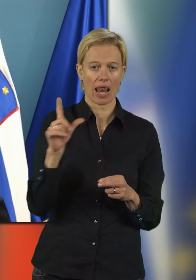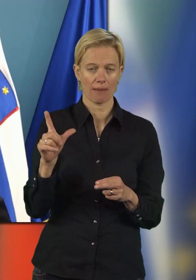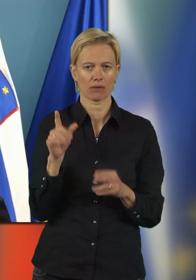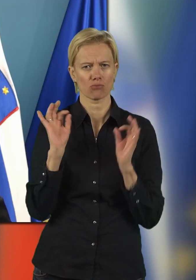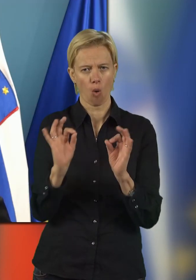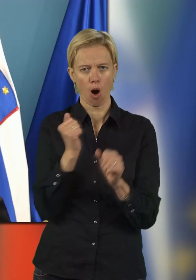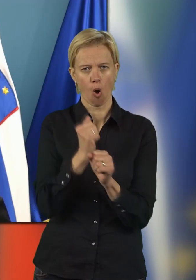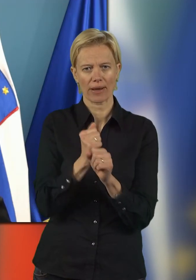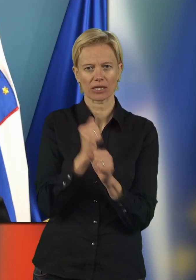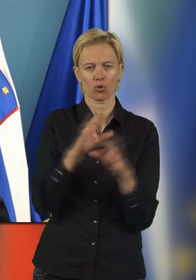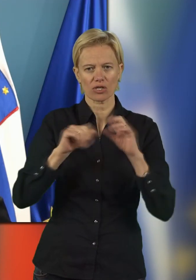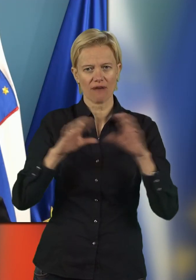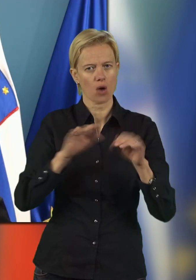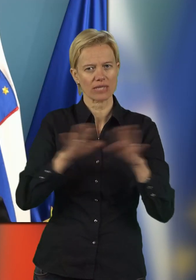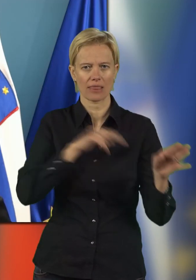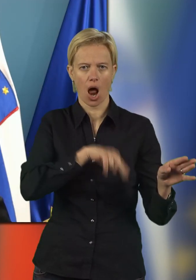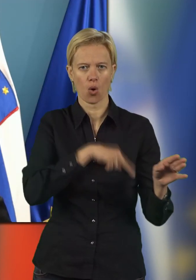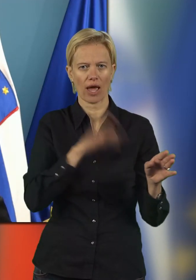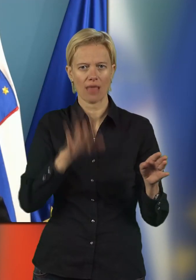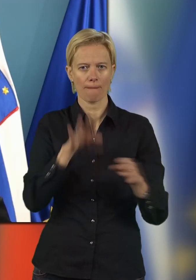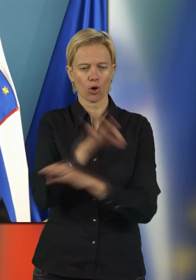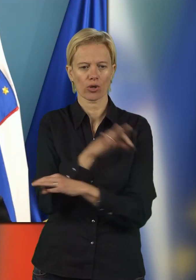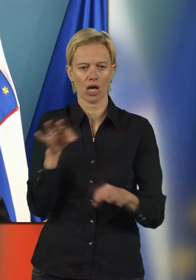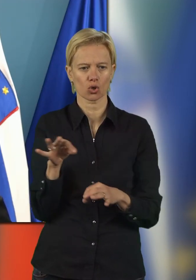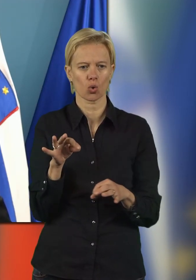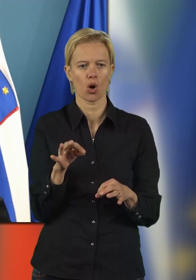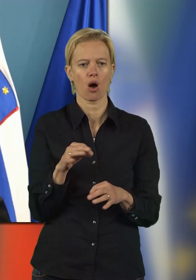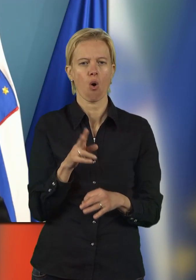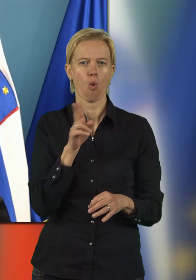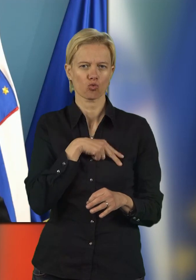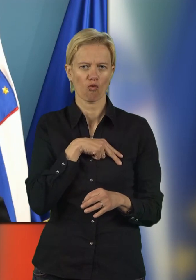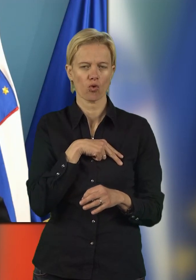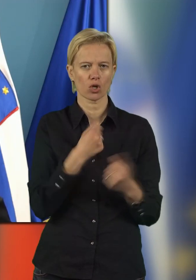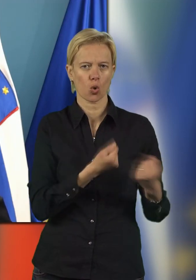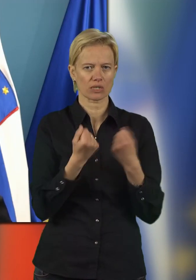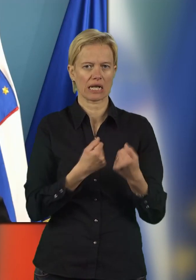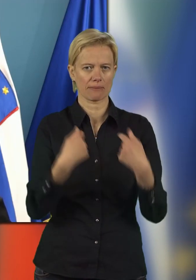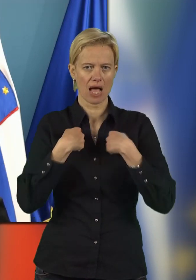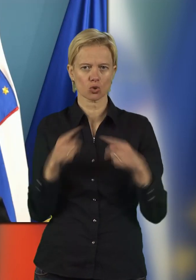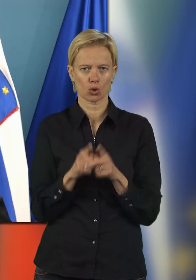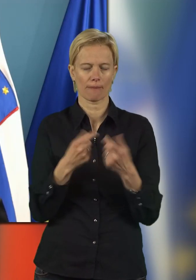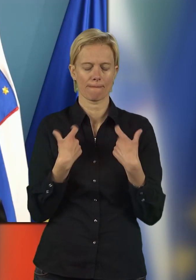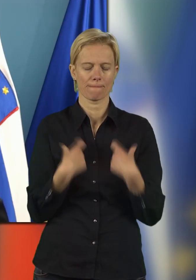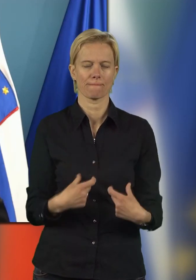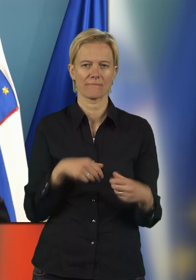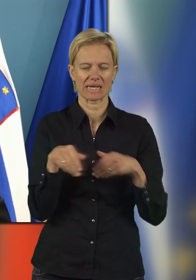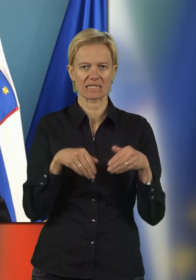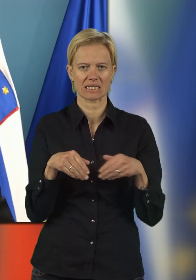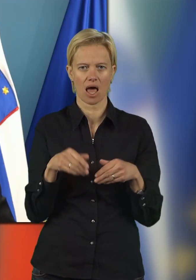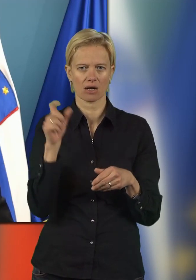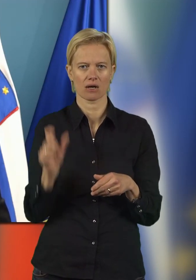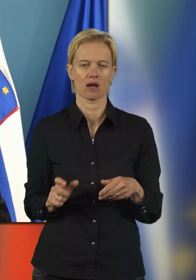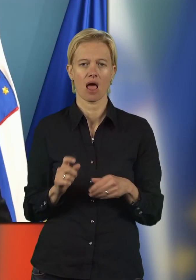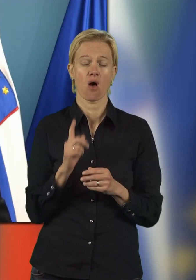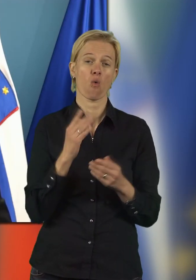državni sekretar Jure Leben zelo dobro operativno izvaja vse naloge na projektu. Odgovorni nosilec sem